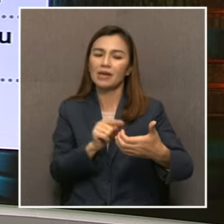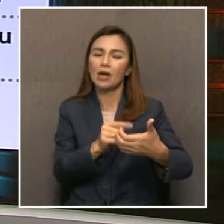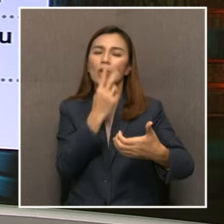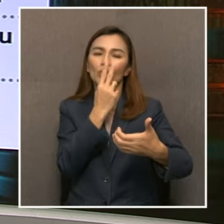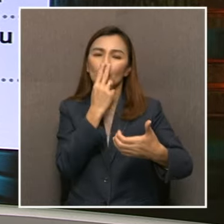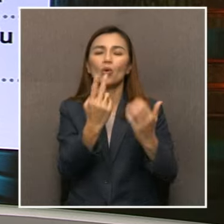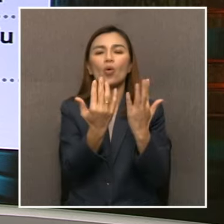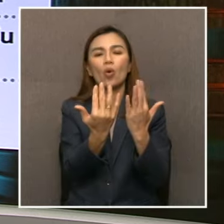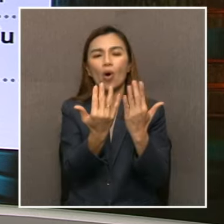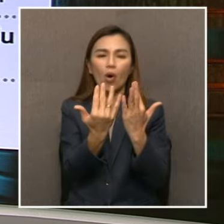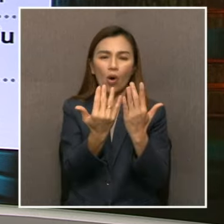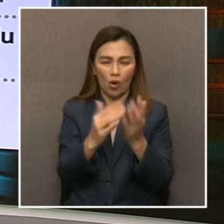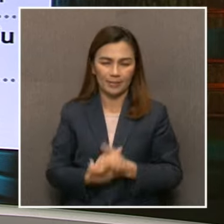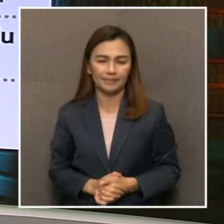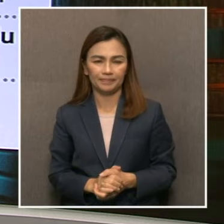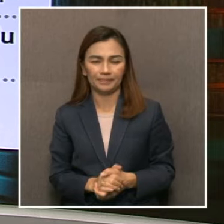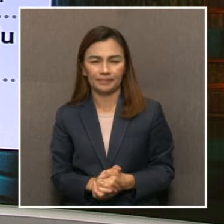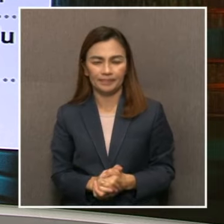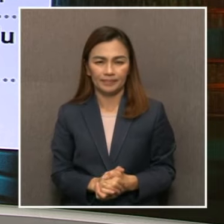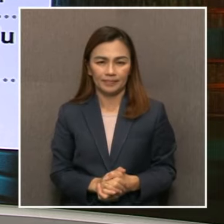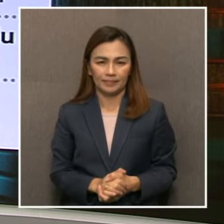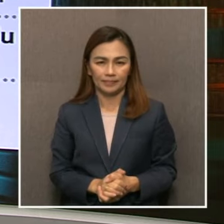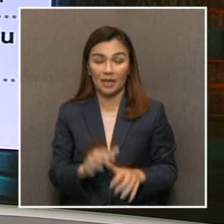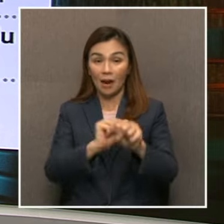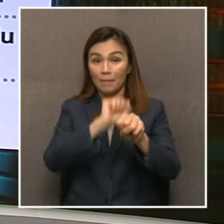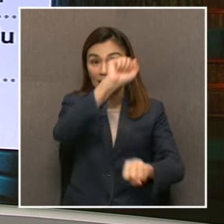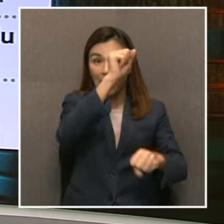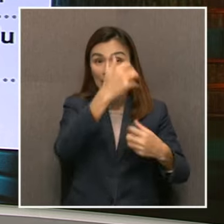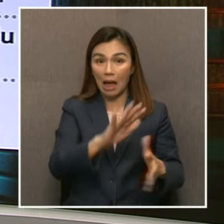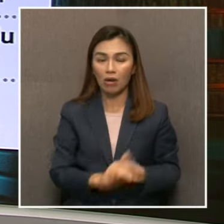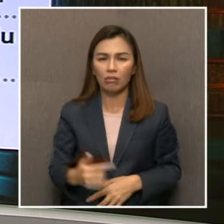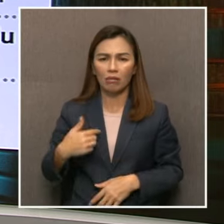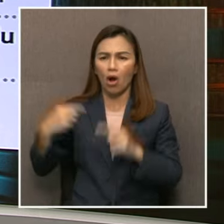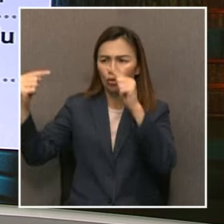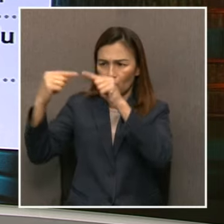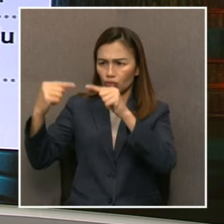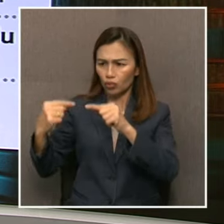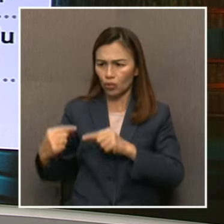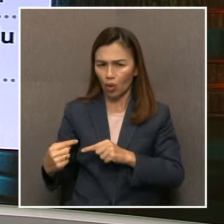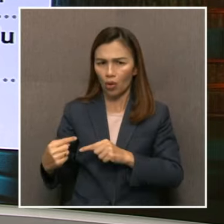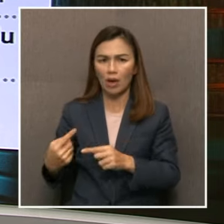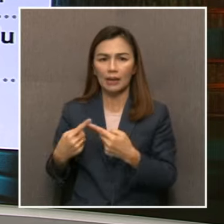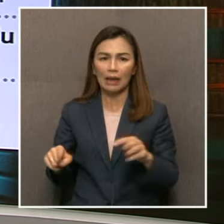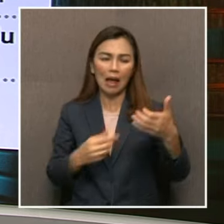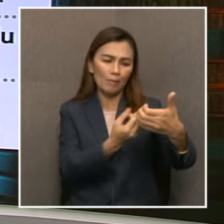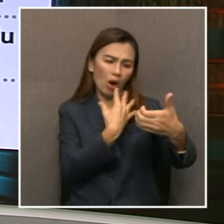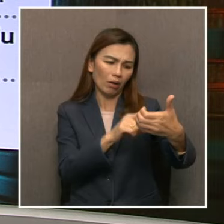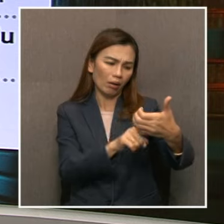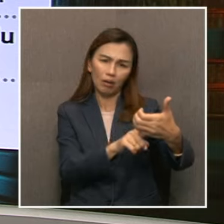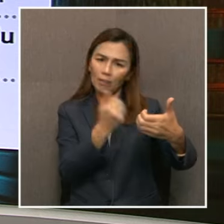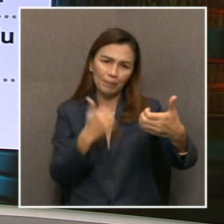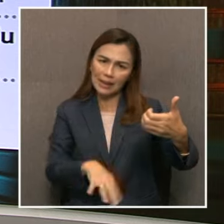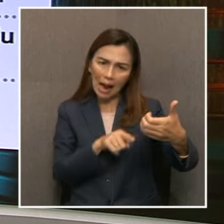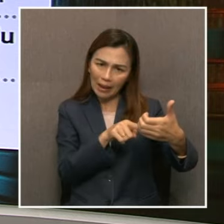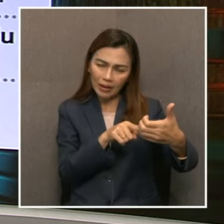ะครับเดี๋ยวรอความชัดเจนแต่ถ้าเกิดว่ามีการประกาศมาแล้วท่านรู้ว่าคุณสมบัติท่านเนี่ยครบถ้วนแต่เขาบอกว่าท่านไม่สามารถเข้าถึ